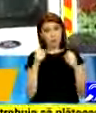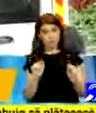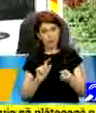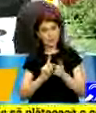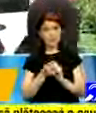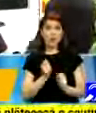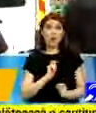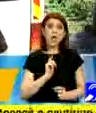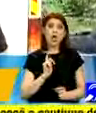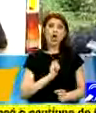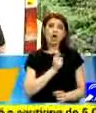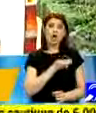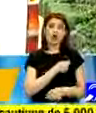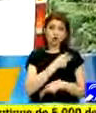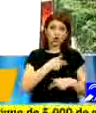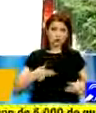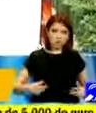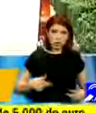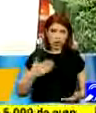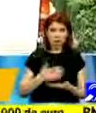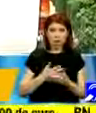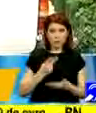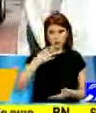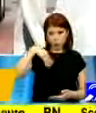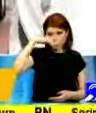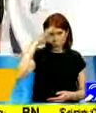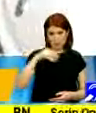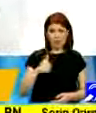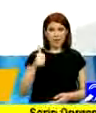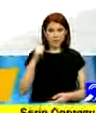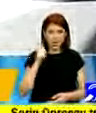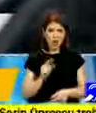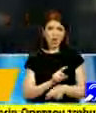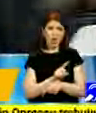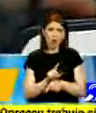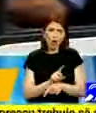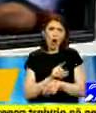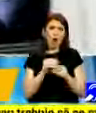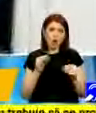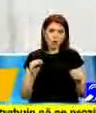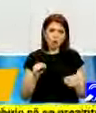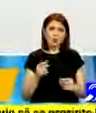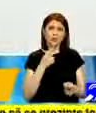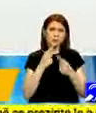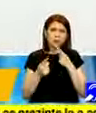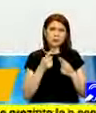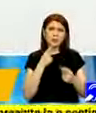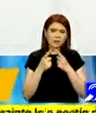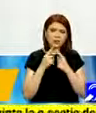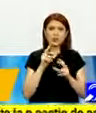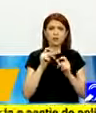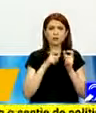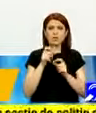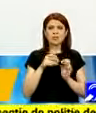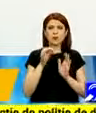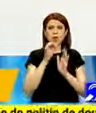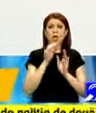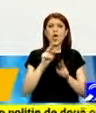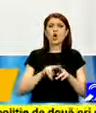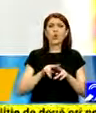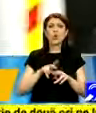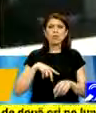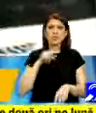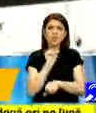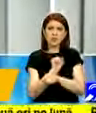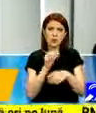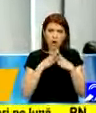după cum s-a decis până la urmă, a durat două zile. Ieri au fost ore întregi de audieri în care s-au invocat, pe de o parte, condiții de detenție din România, pe de